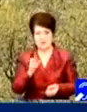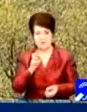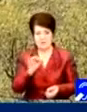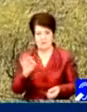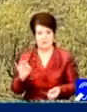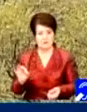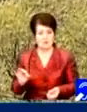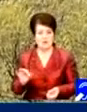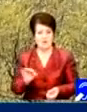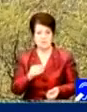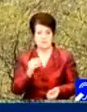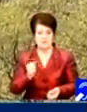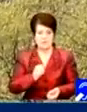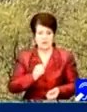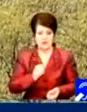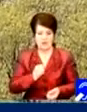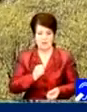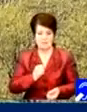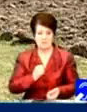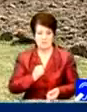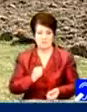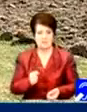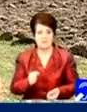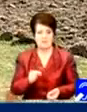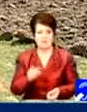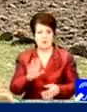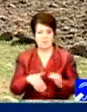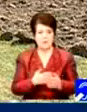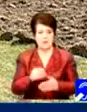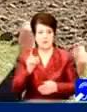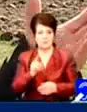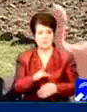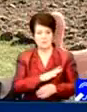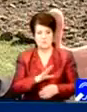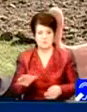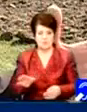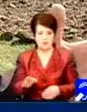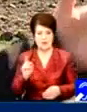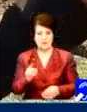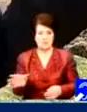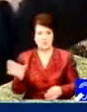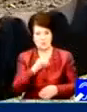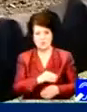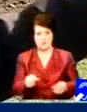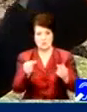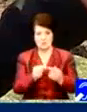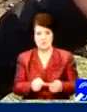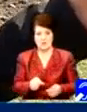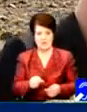apar mii de vietăți care până atunci nu au fost într-un areal. Și aici tot se combină minunat.